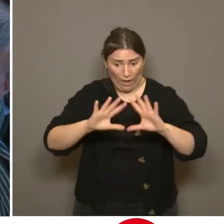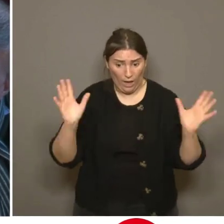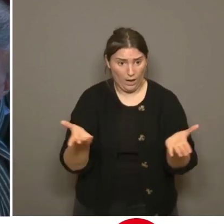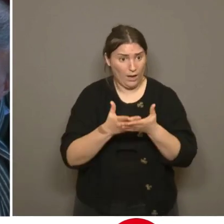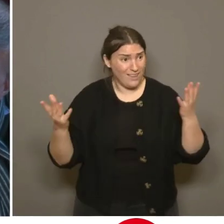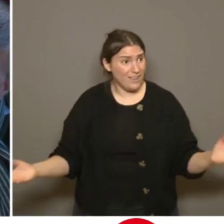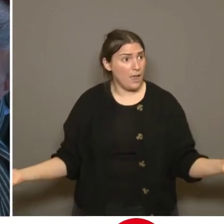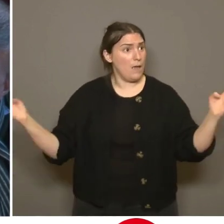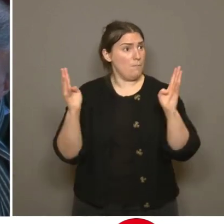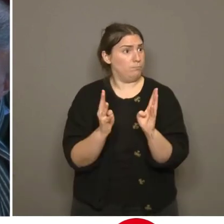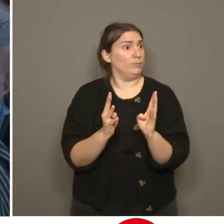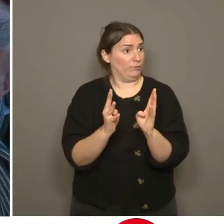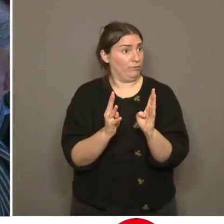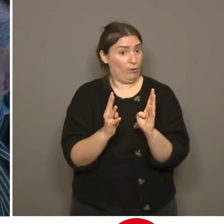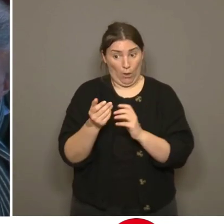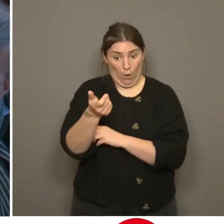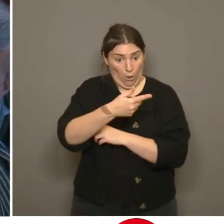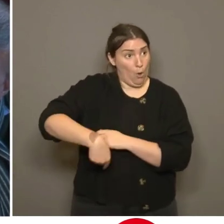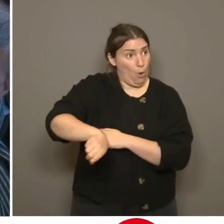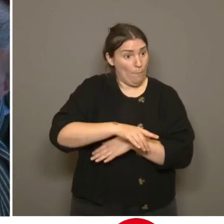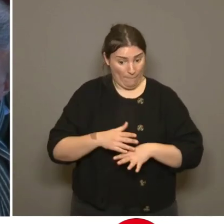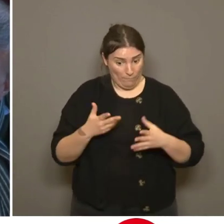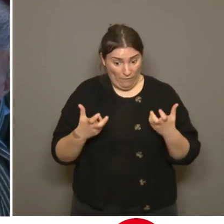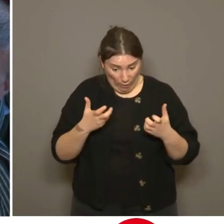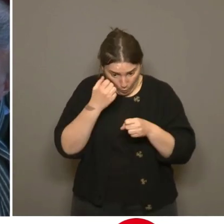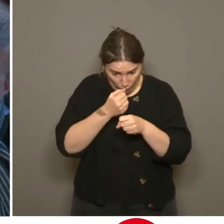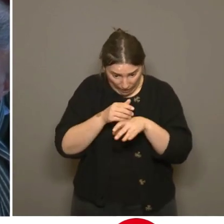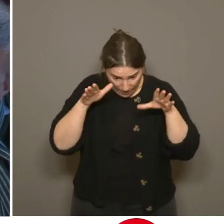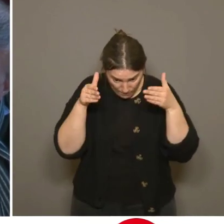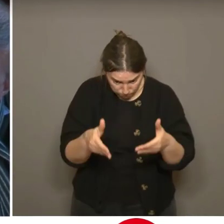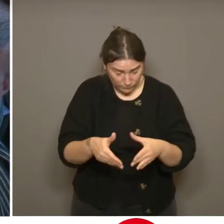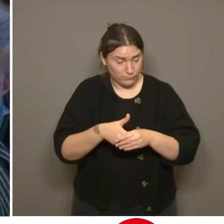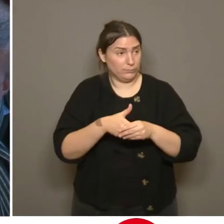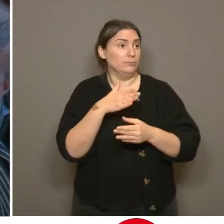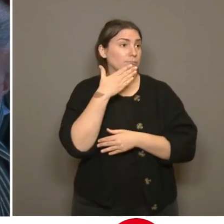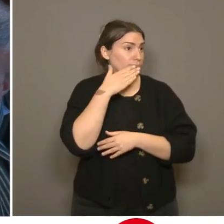travailler de concert sur cet épineux sujet. Je vous remercie.